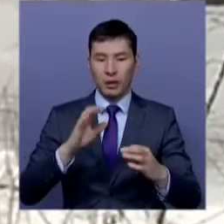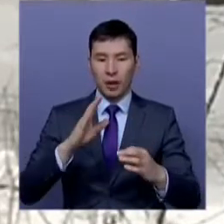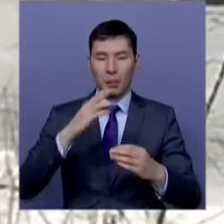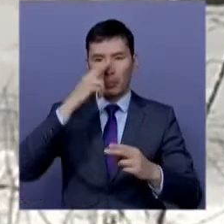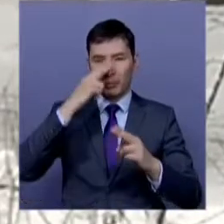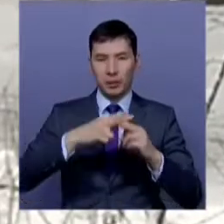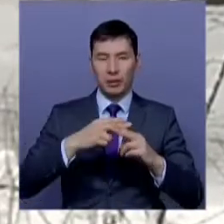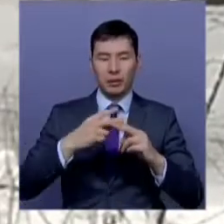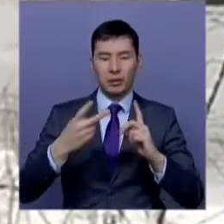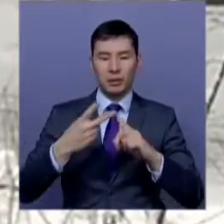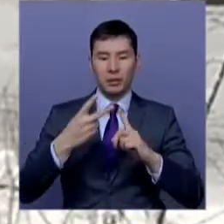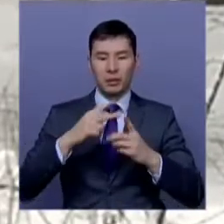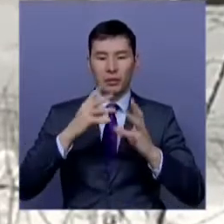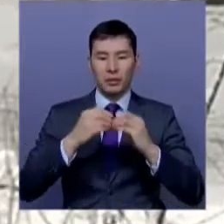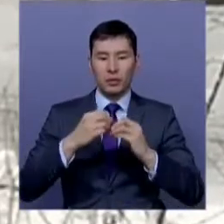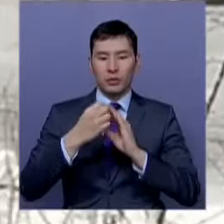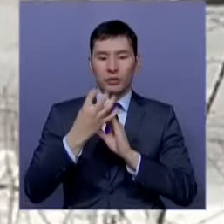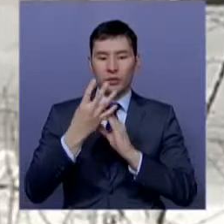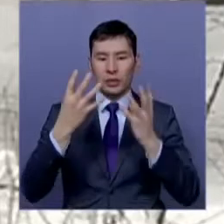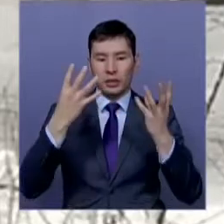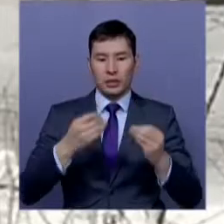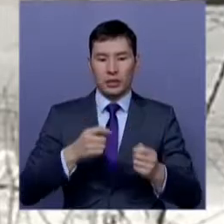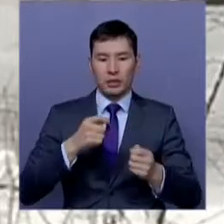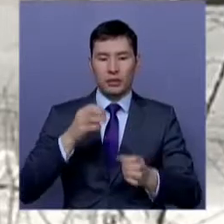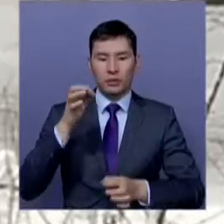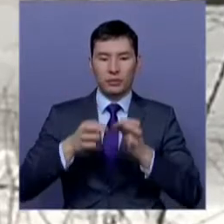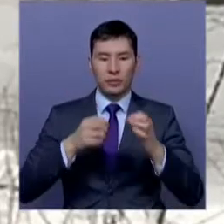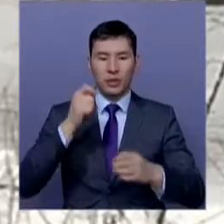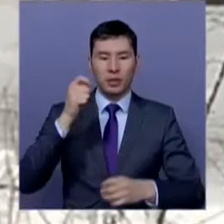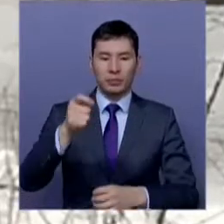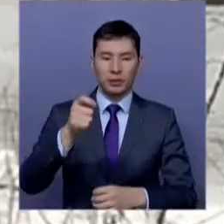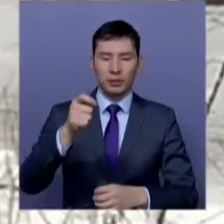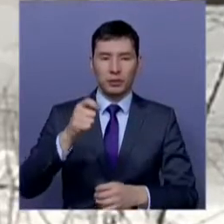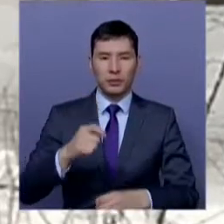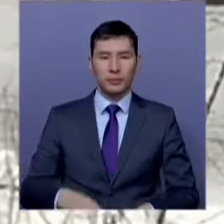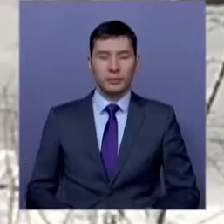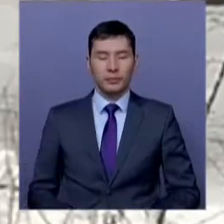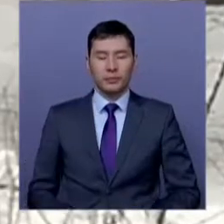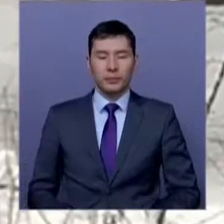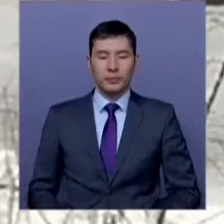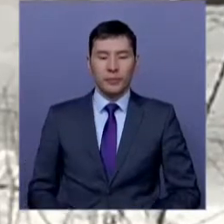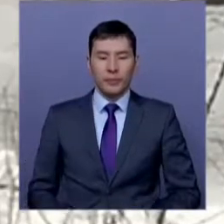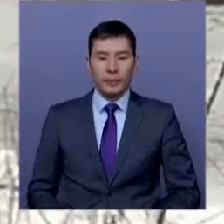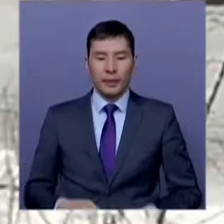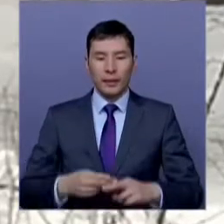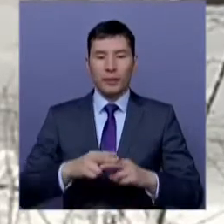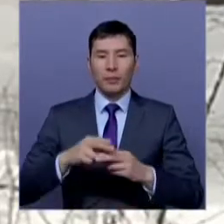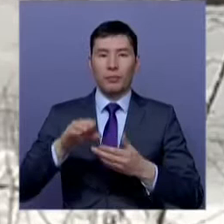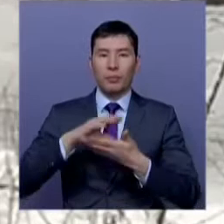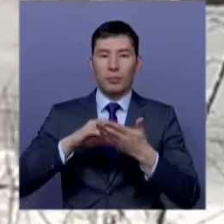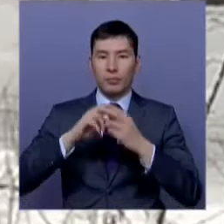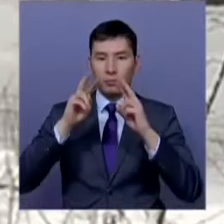Әлікеев туысқандарының 14 күн ішінде апелляциялық шағым түсірулеріне мүмкіндіктері бар. Қайта қарауға ұсынғаннан кейін